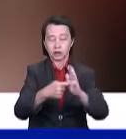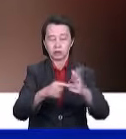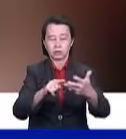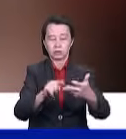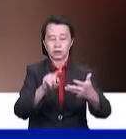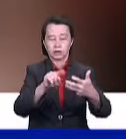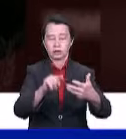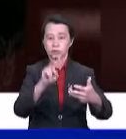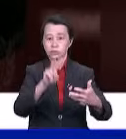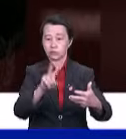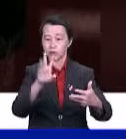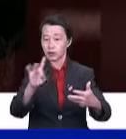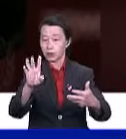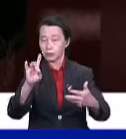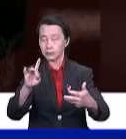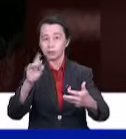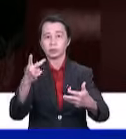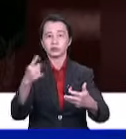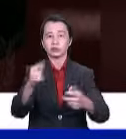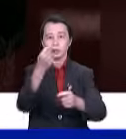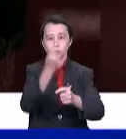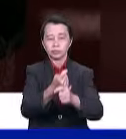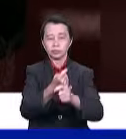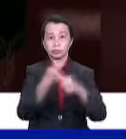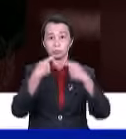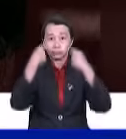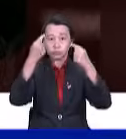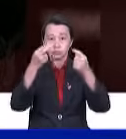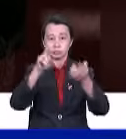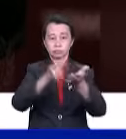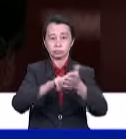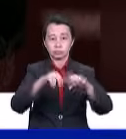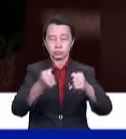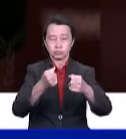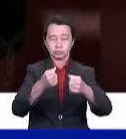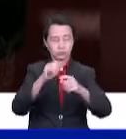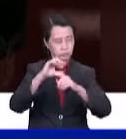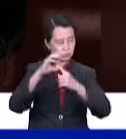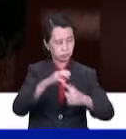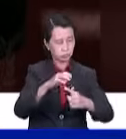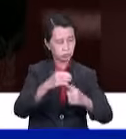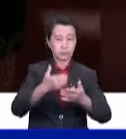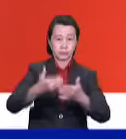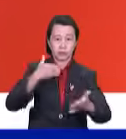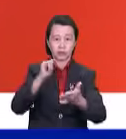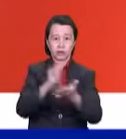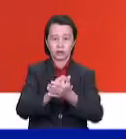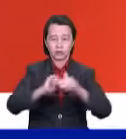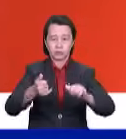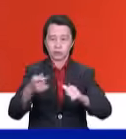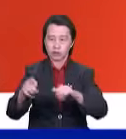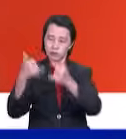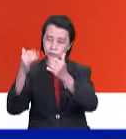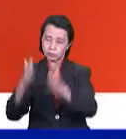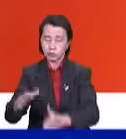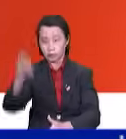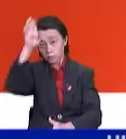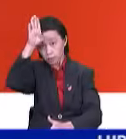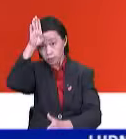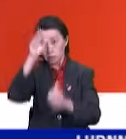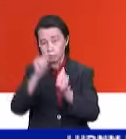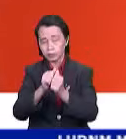e288 kg tetap berjaya memecahkan rekor temasya sebelum ini yang dipegang atlet Irak rasmussen